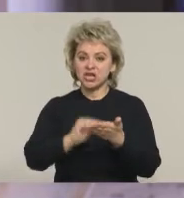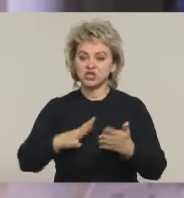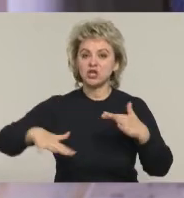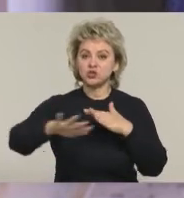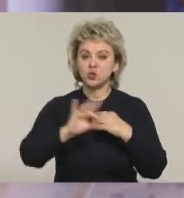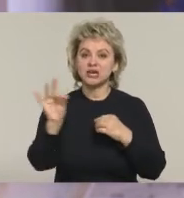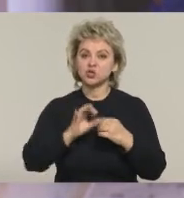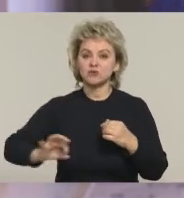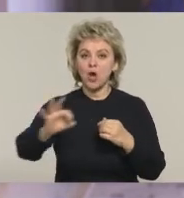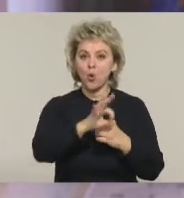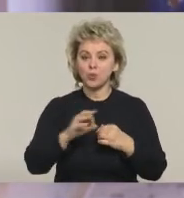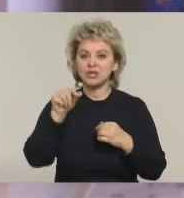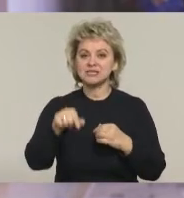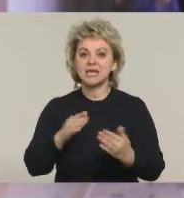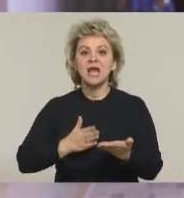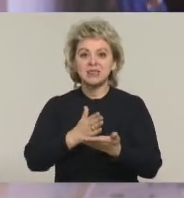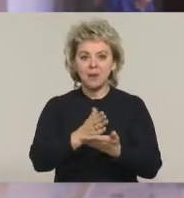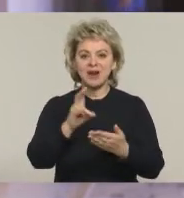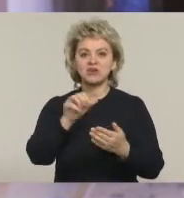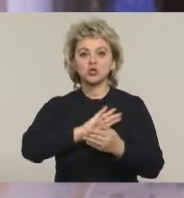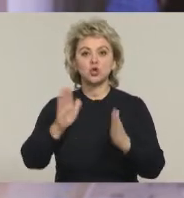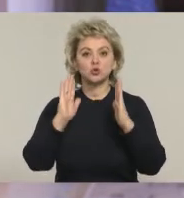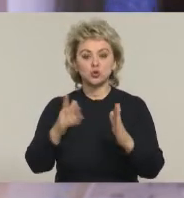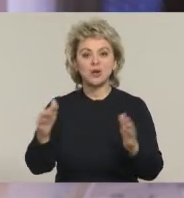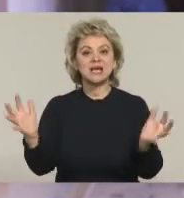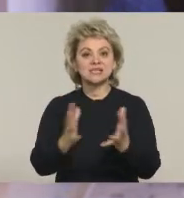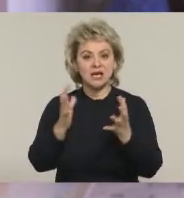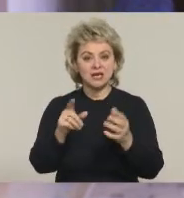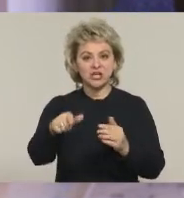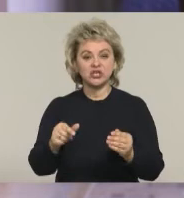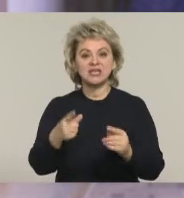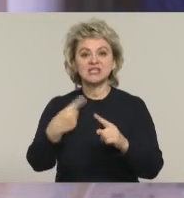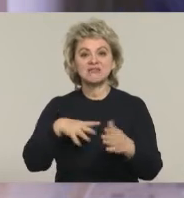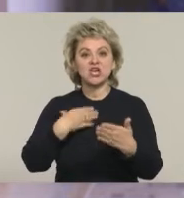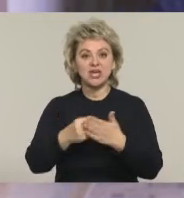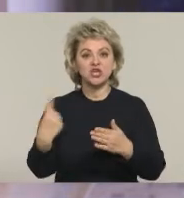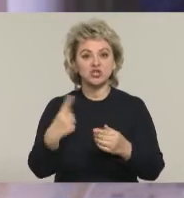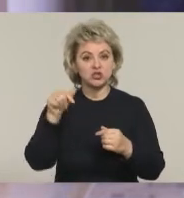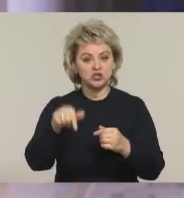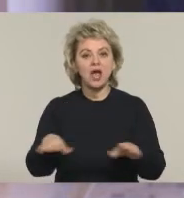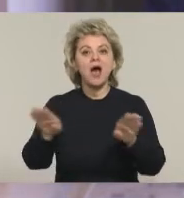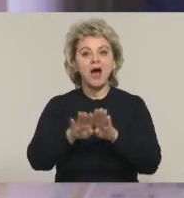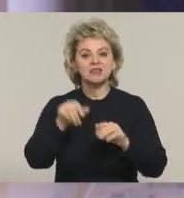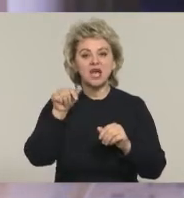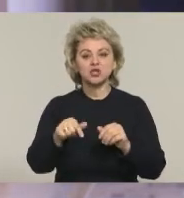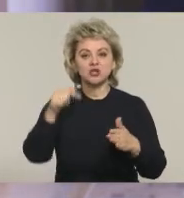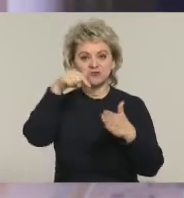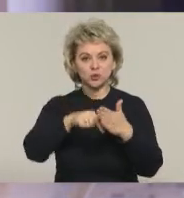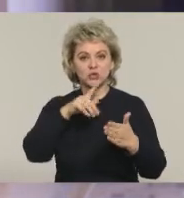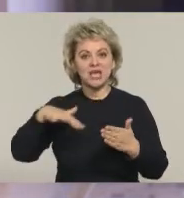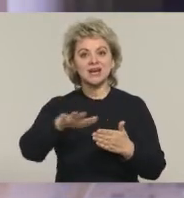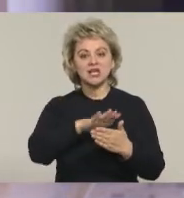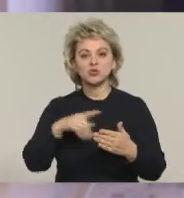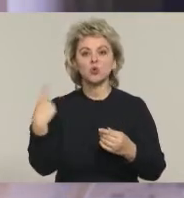территории Ростовской области, направлена не только на сохранение своей идентичности, но а также на